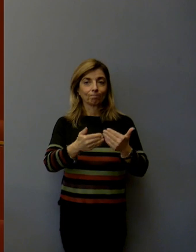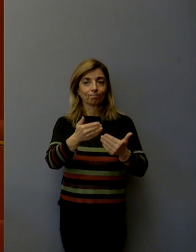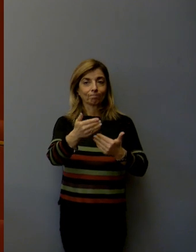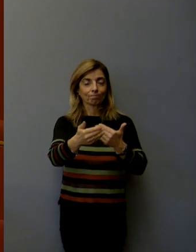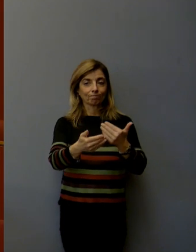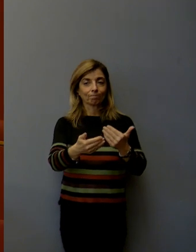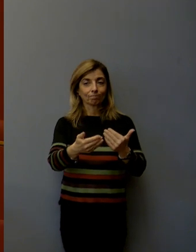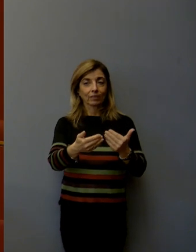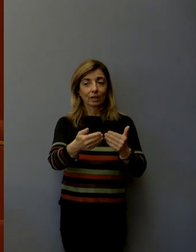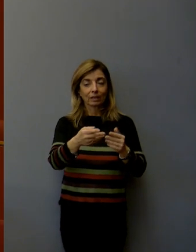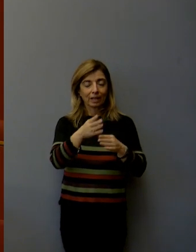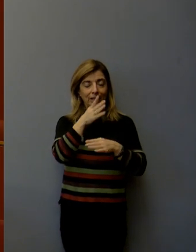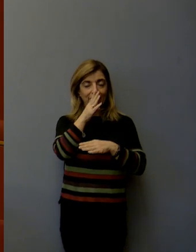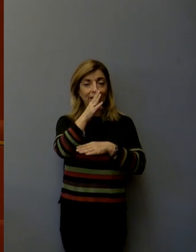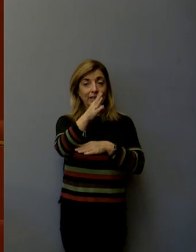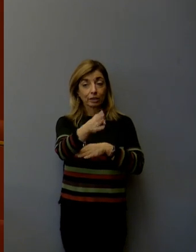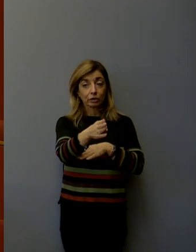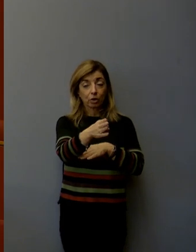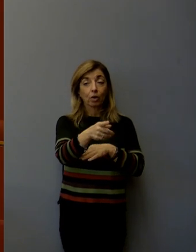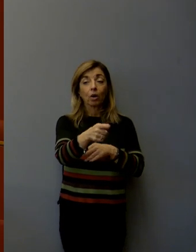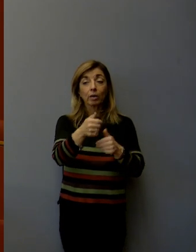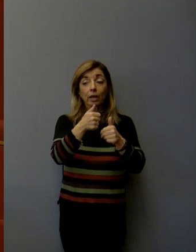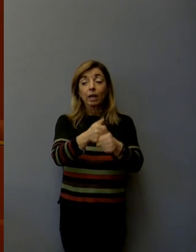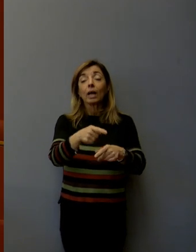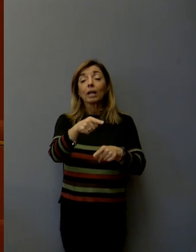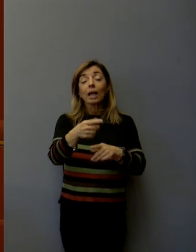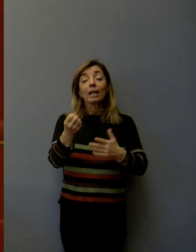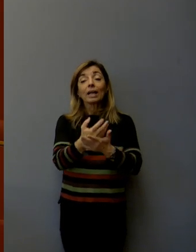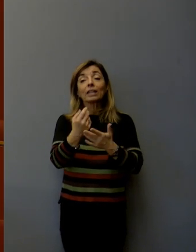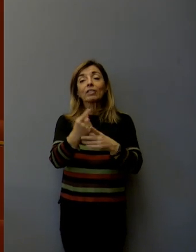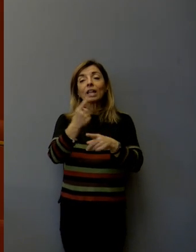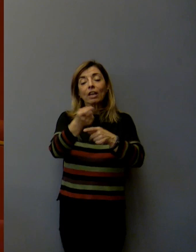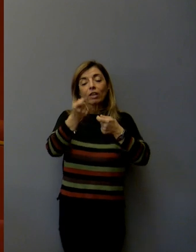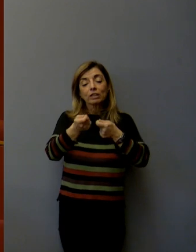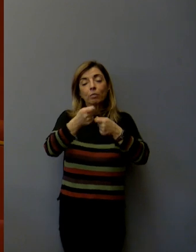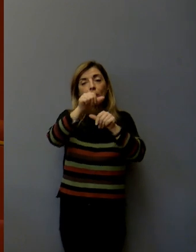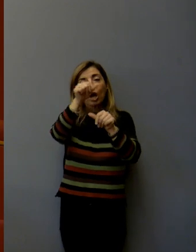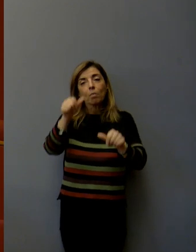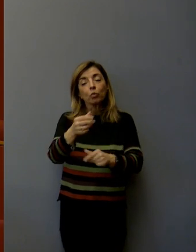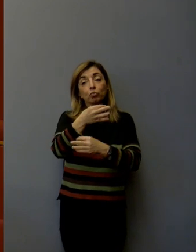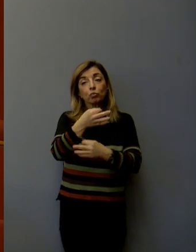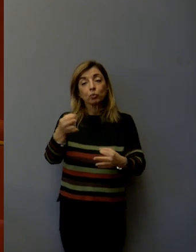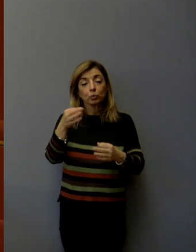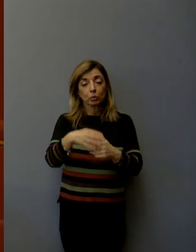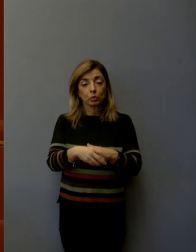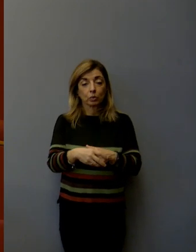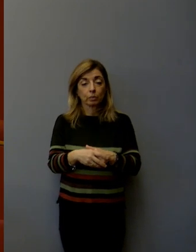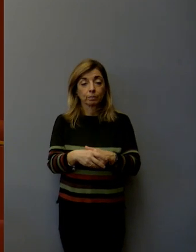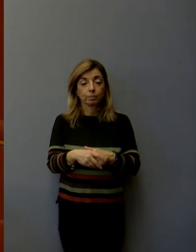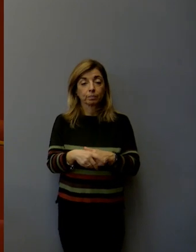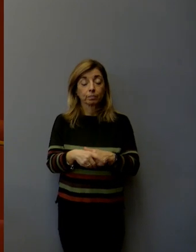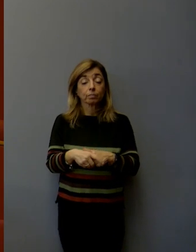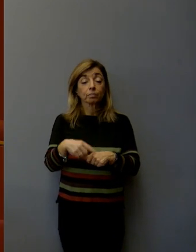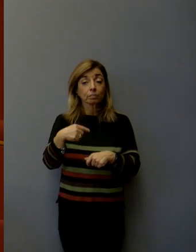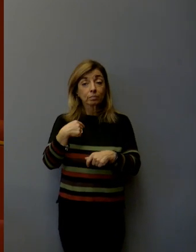bisogna che questa creatività venga stimolata nel modo giusto Noi siamo convinti che nonostante questo abbia detto prima che